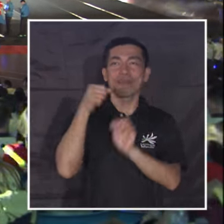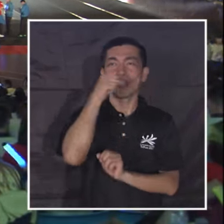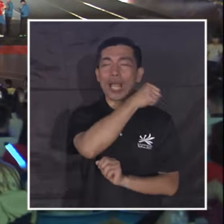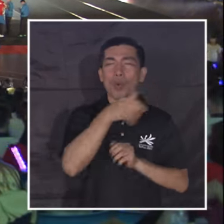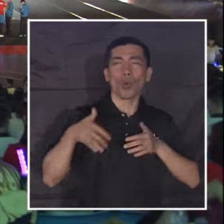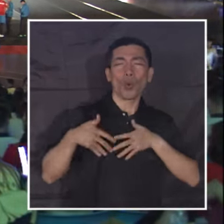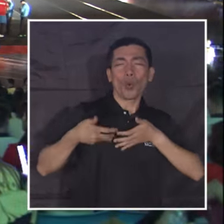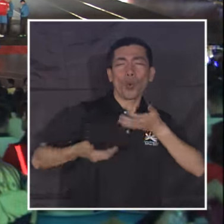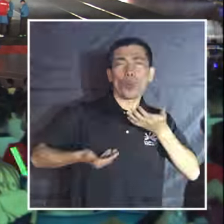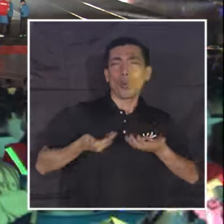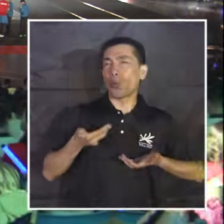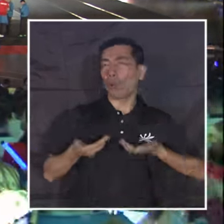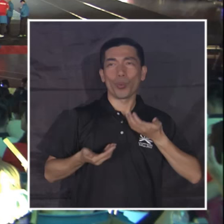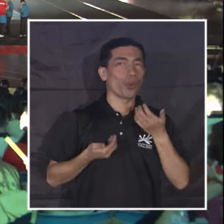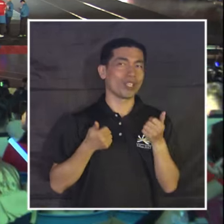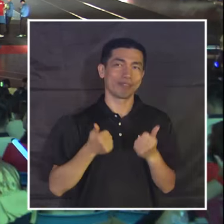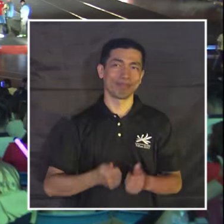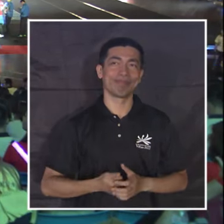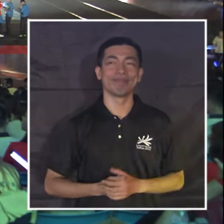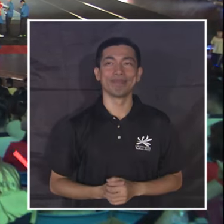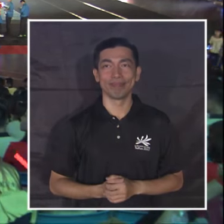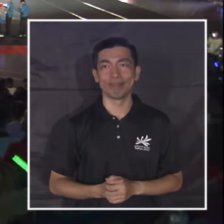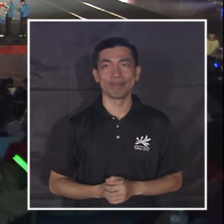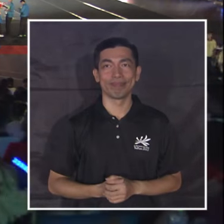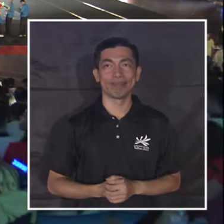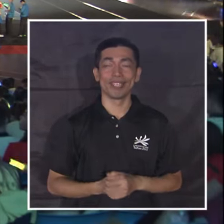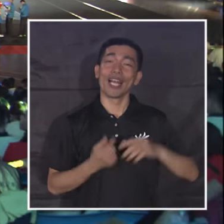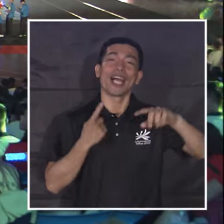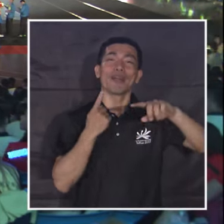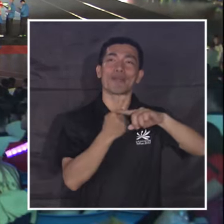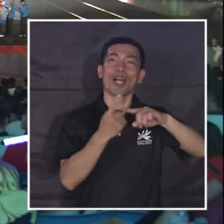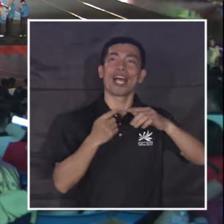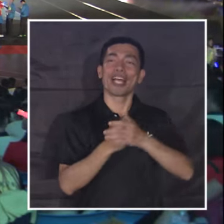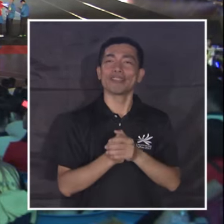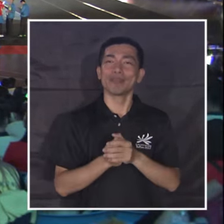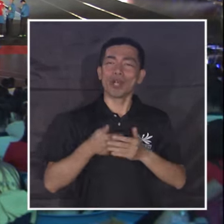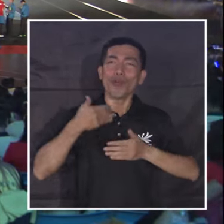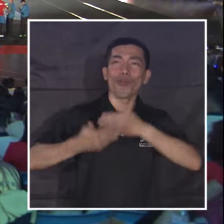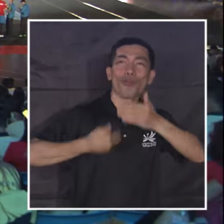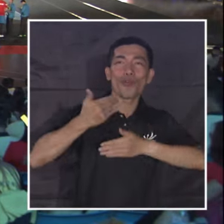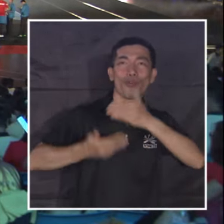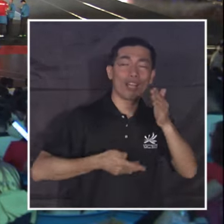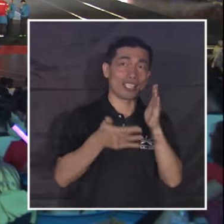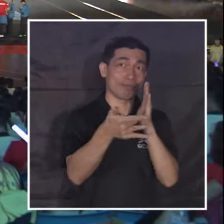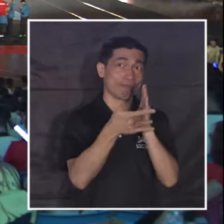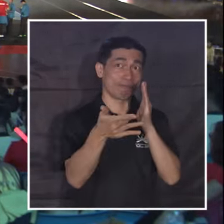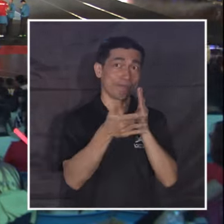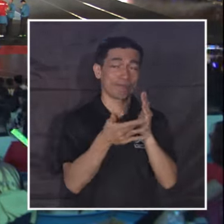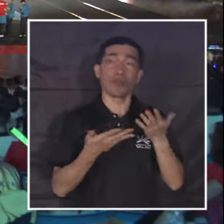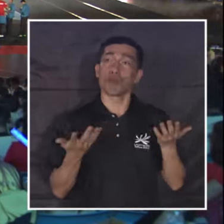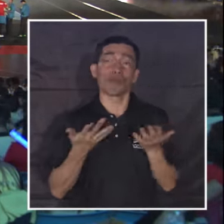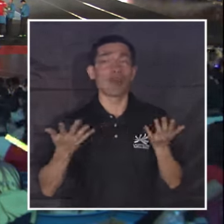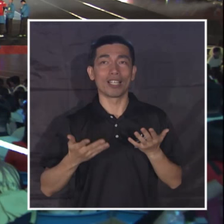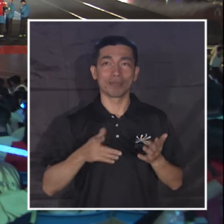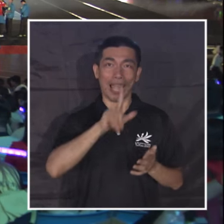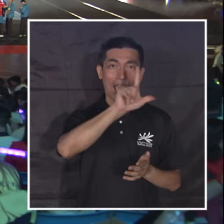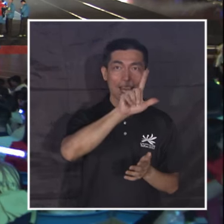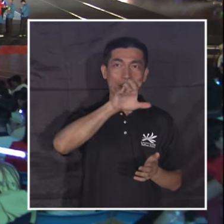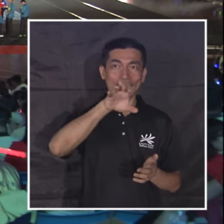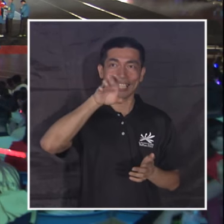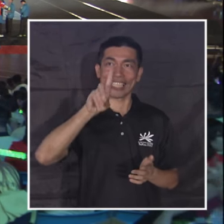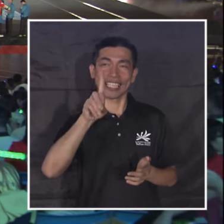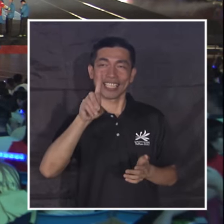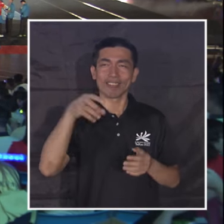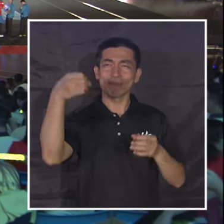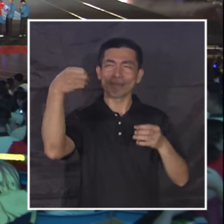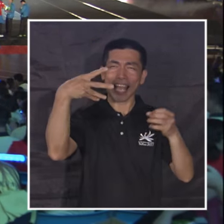物。 当然结合未来科技感，你们会看到油纸伞上面的 LED 灯也是别出心